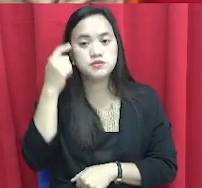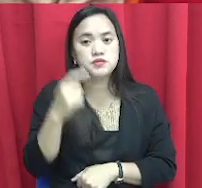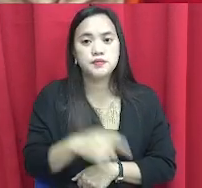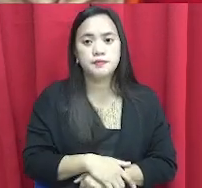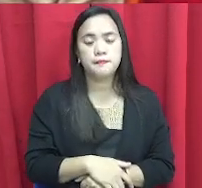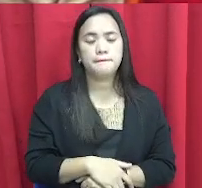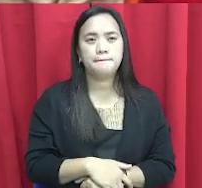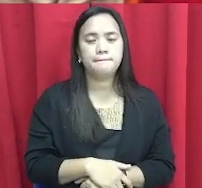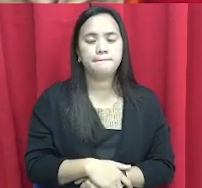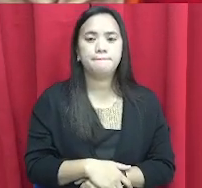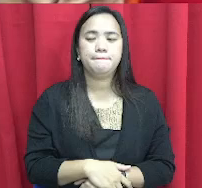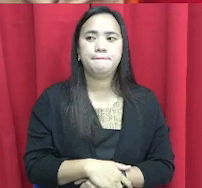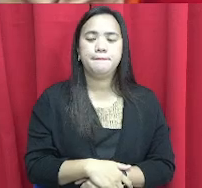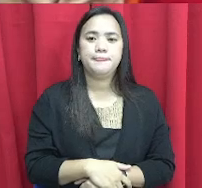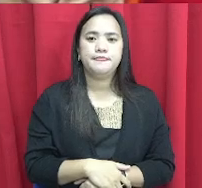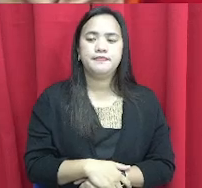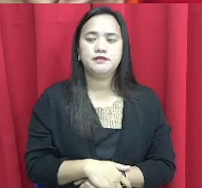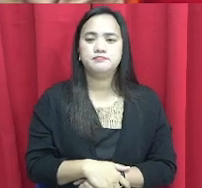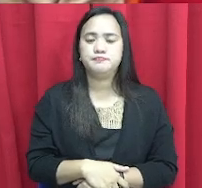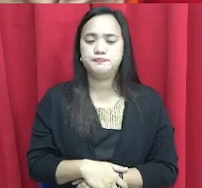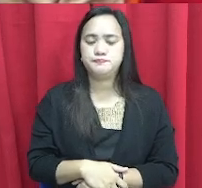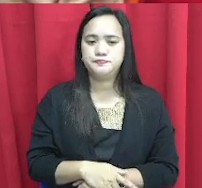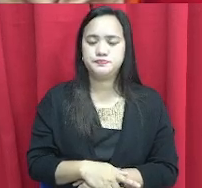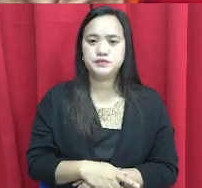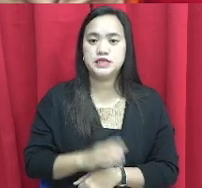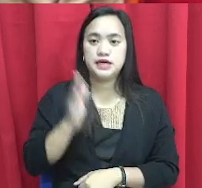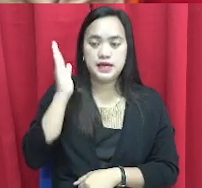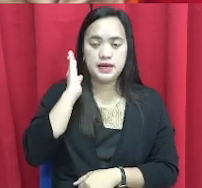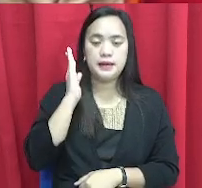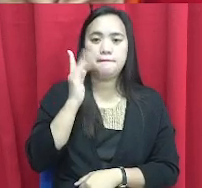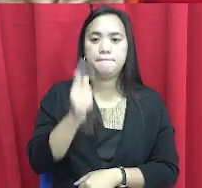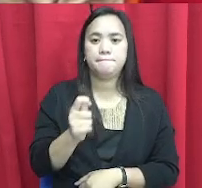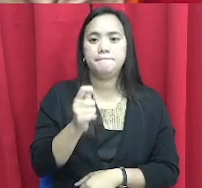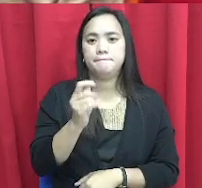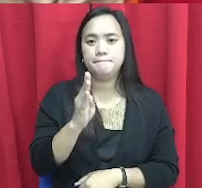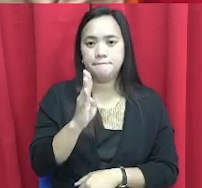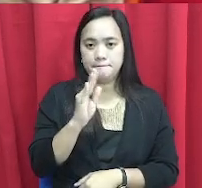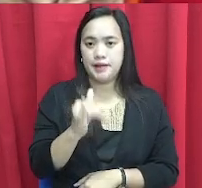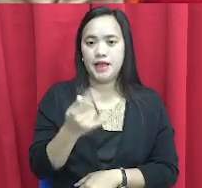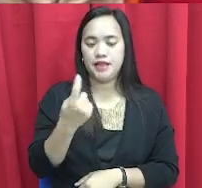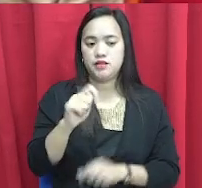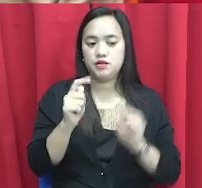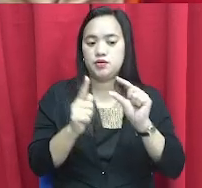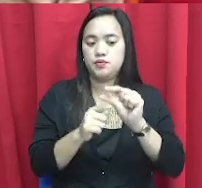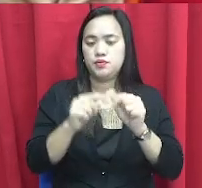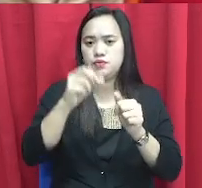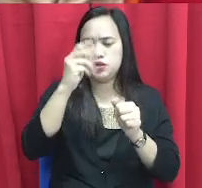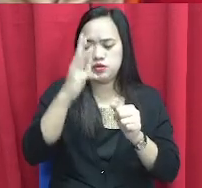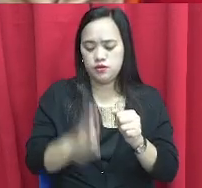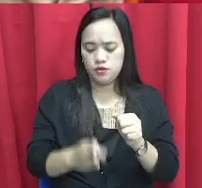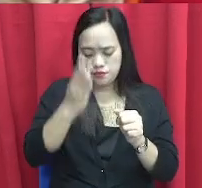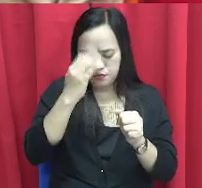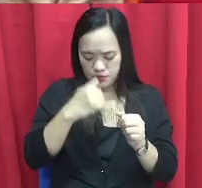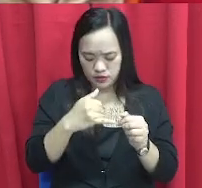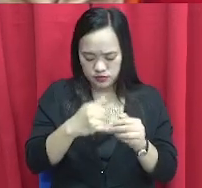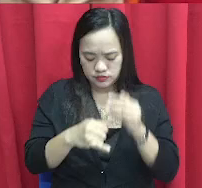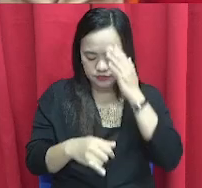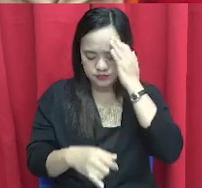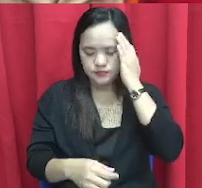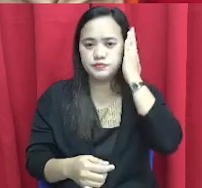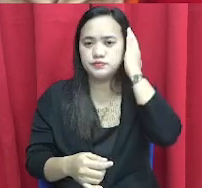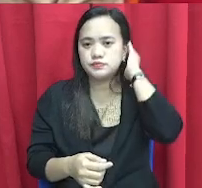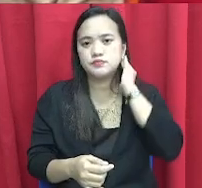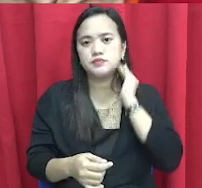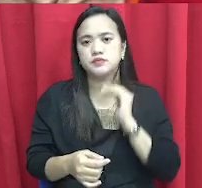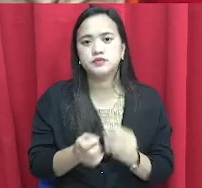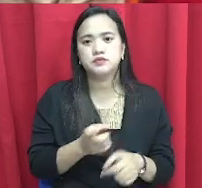soen Faith Comet by hearing and hearing by the word of God Bakit ganoon Bakit sa sa Sita ng Diyos